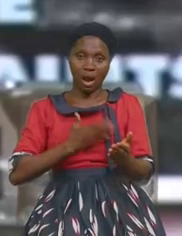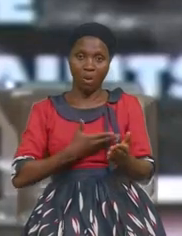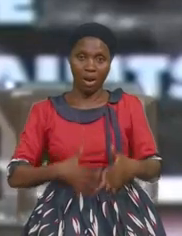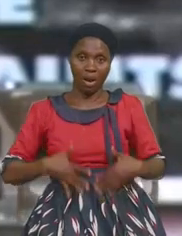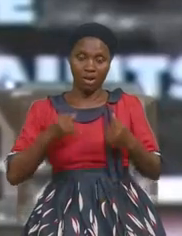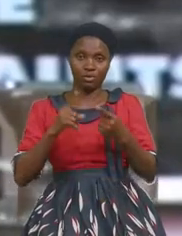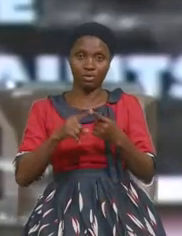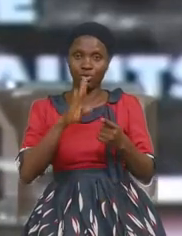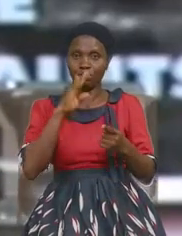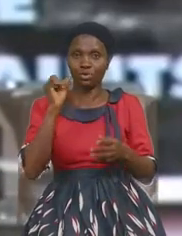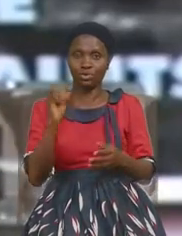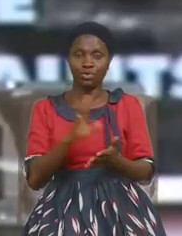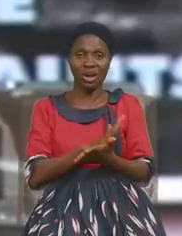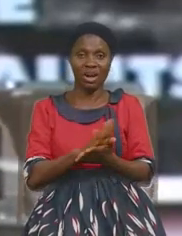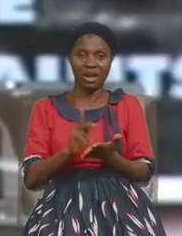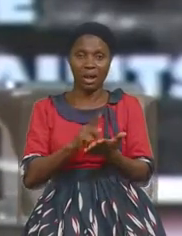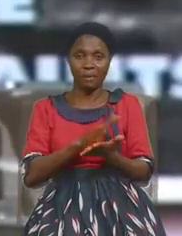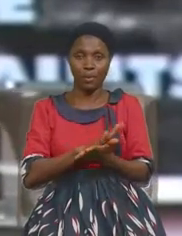pures, soient justes,